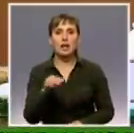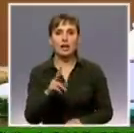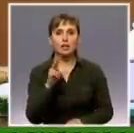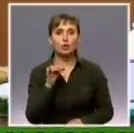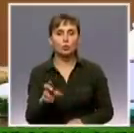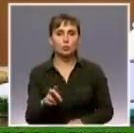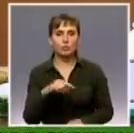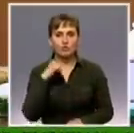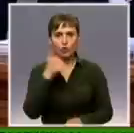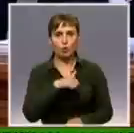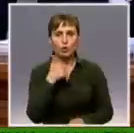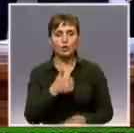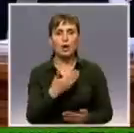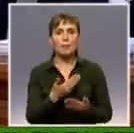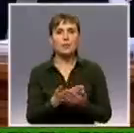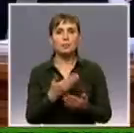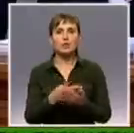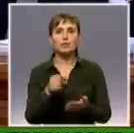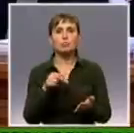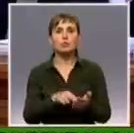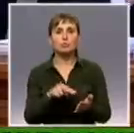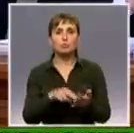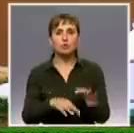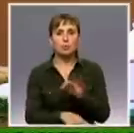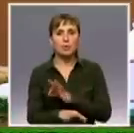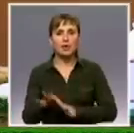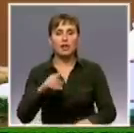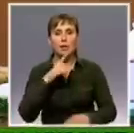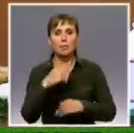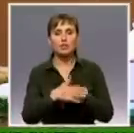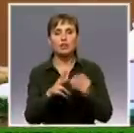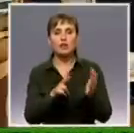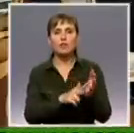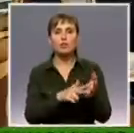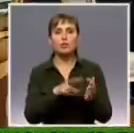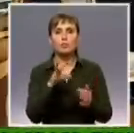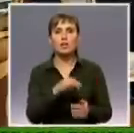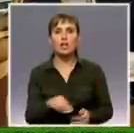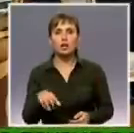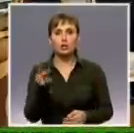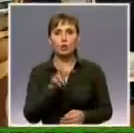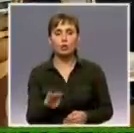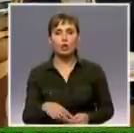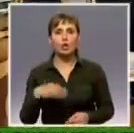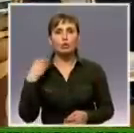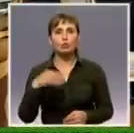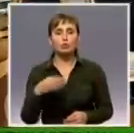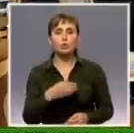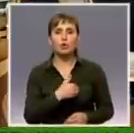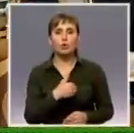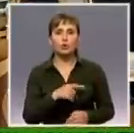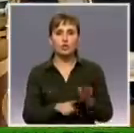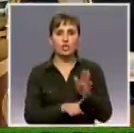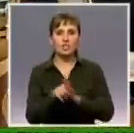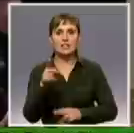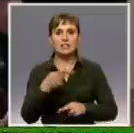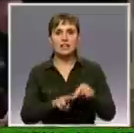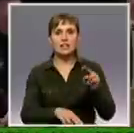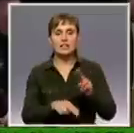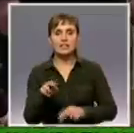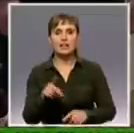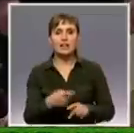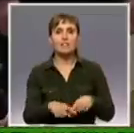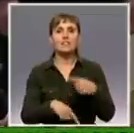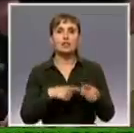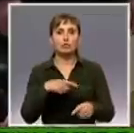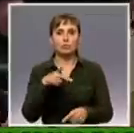природного газа в год. Предполагаемая стоимость проекта почти 8 миллиардов долларов. Туркменистан намерен начать строительство этого газопровода уже